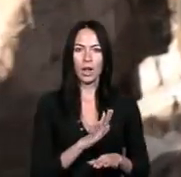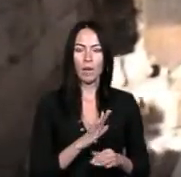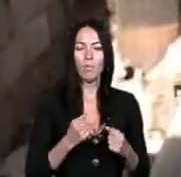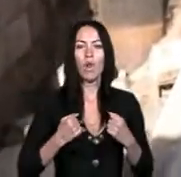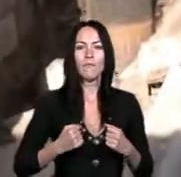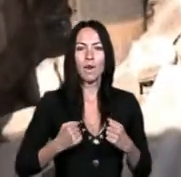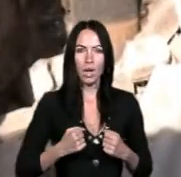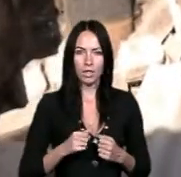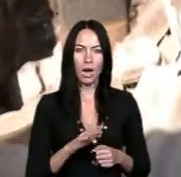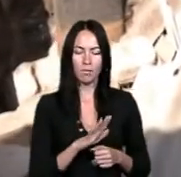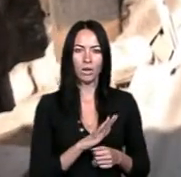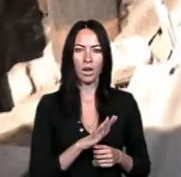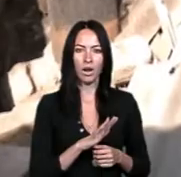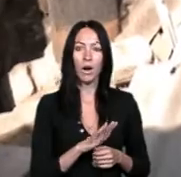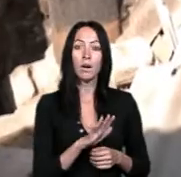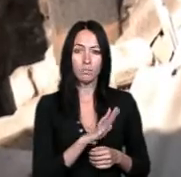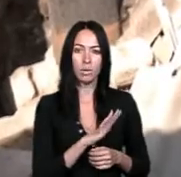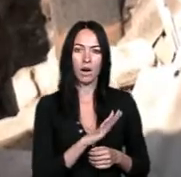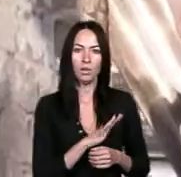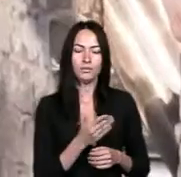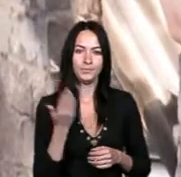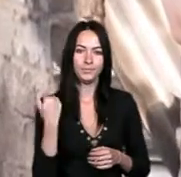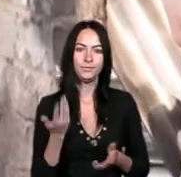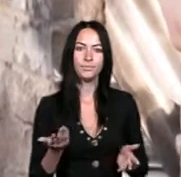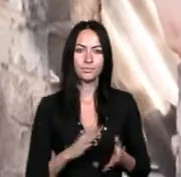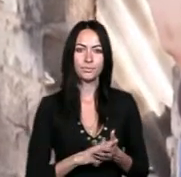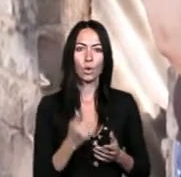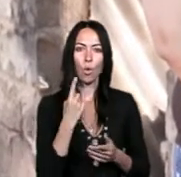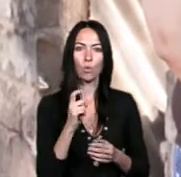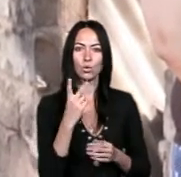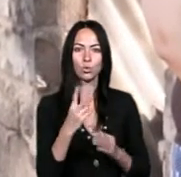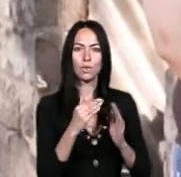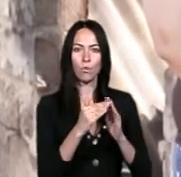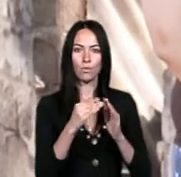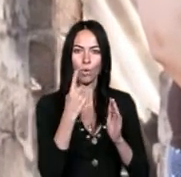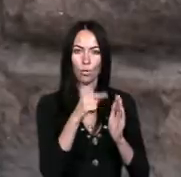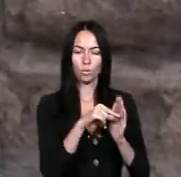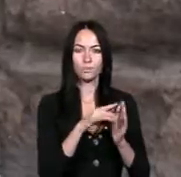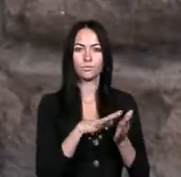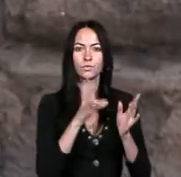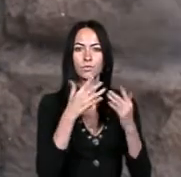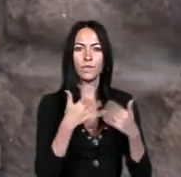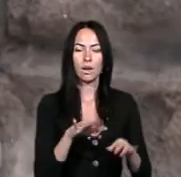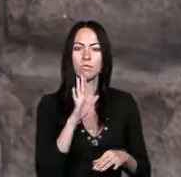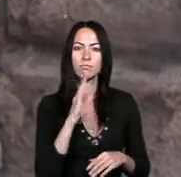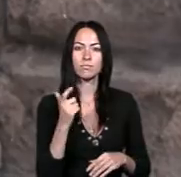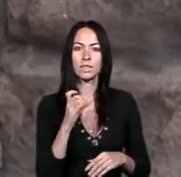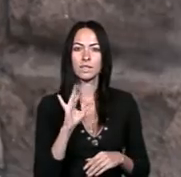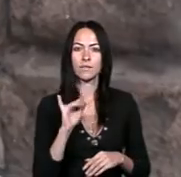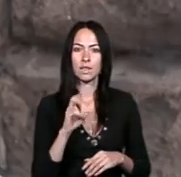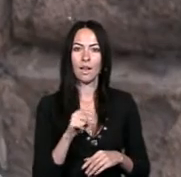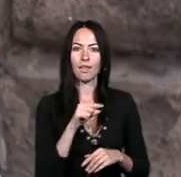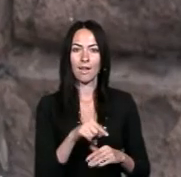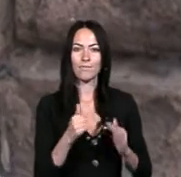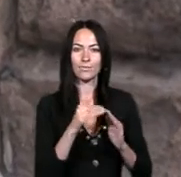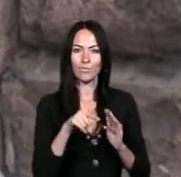була. Була. Одну з двох хатин втратила Світлана. У цьому будинку в Гороб'ївці не жила, зберігала